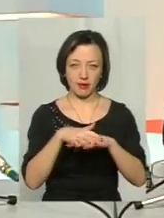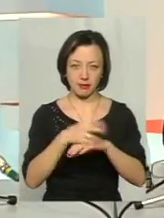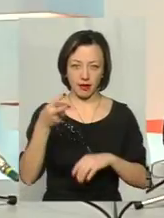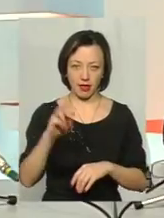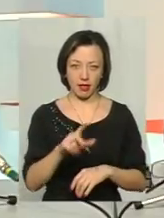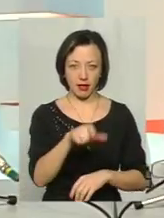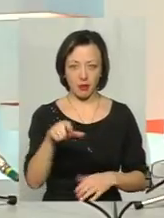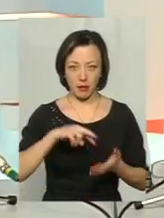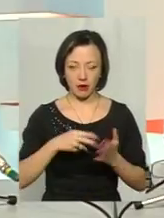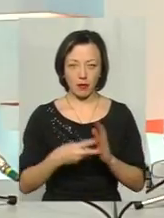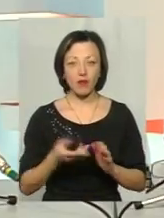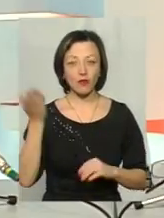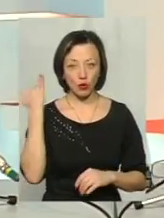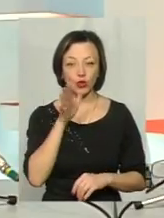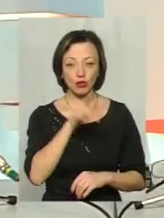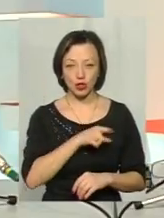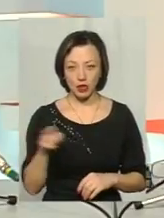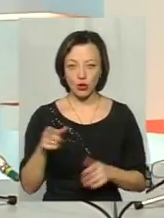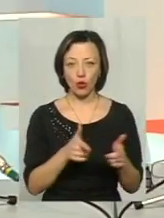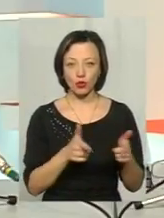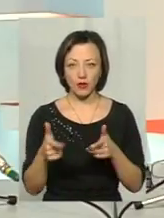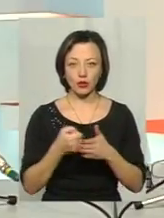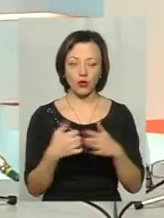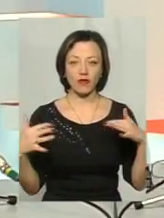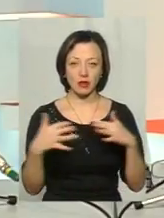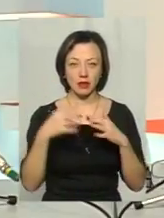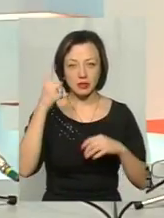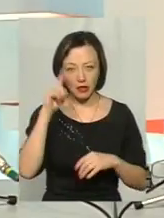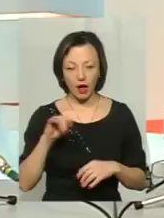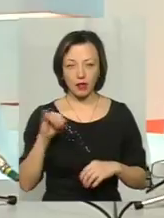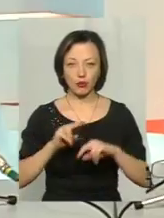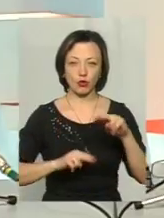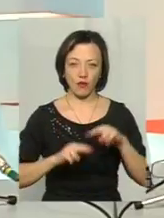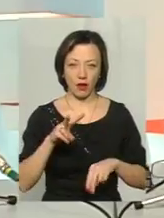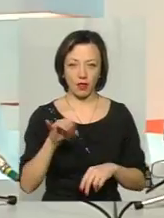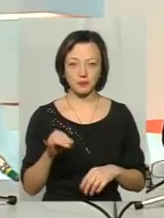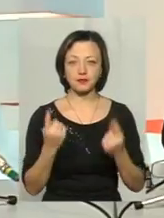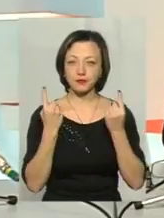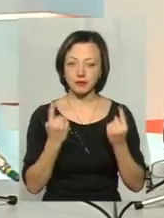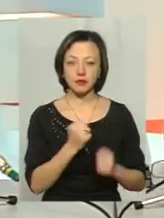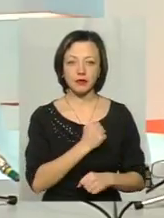передбачено було. Розумієте, в той час готувалися до війни, знали і будували. На